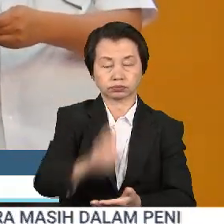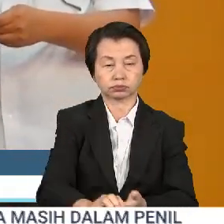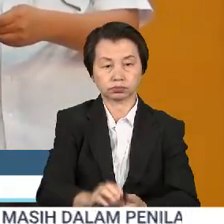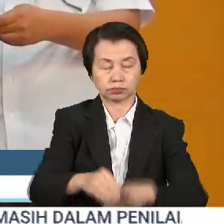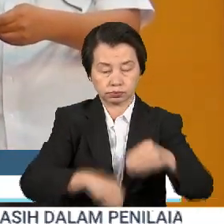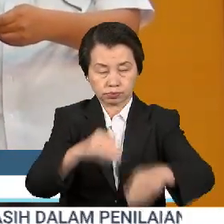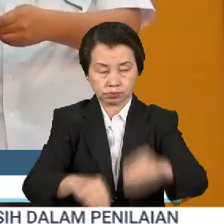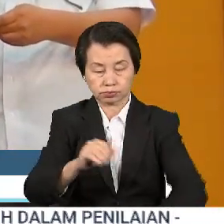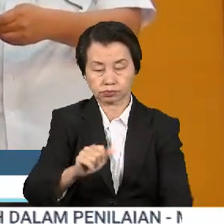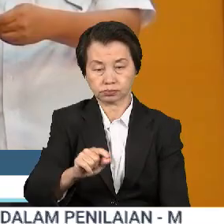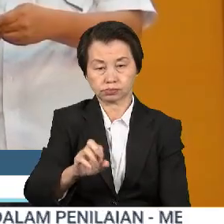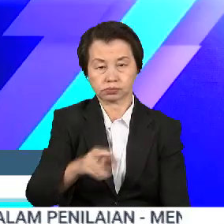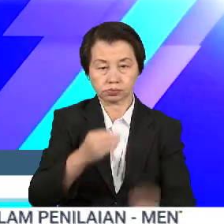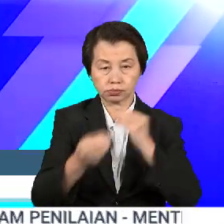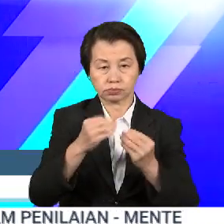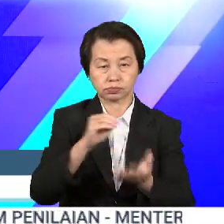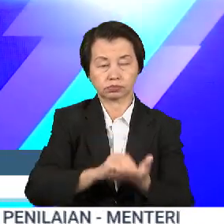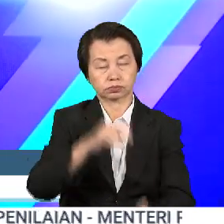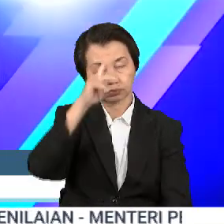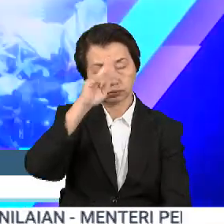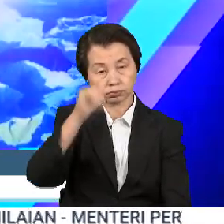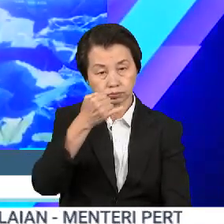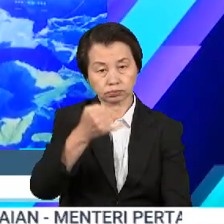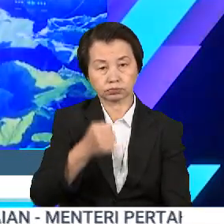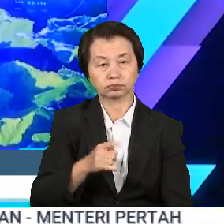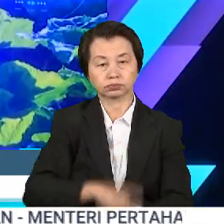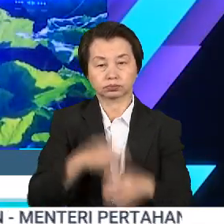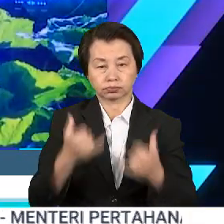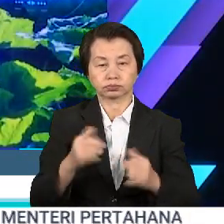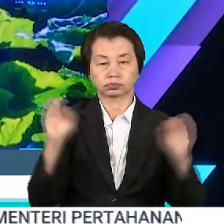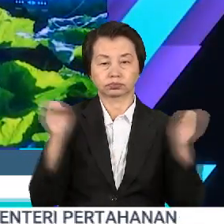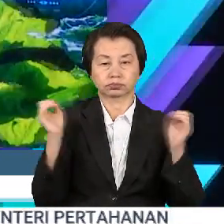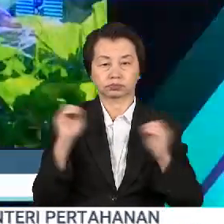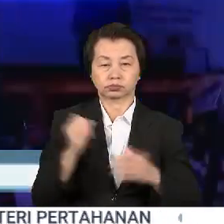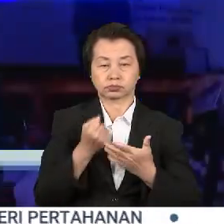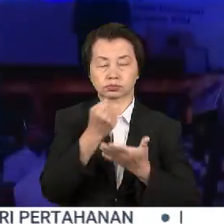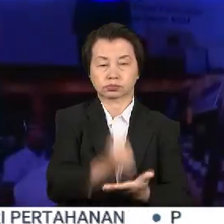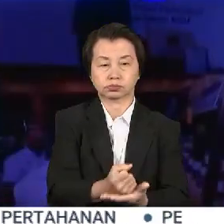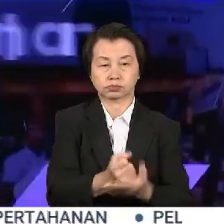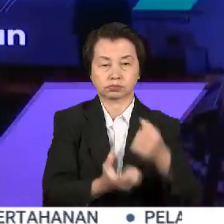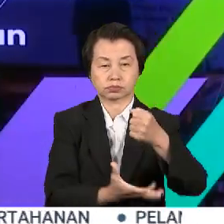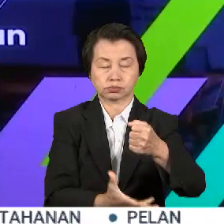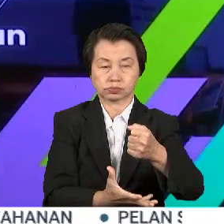tanaman agro makanan Malaysia di Putrajaya. Jelasnya lagi pada masa ini tiada sebarang bantuan menerusi tabung